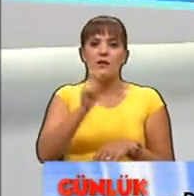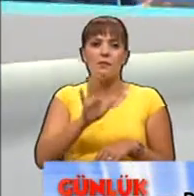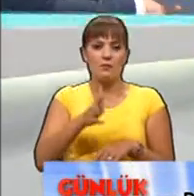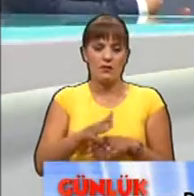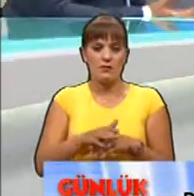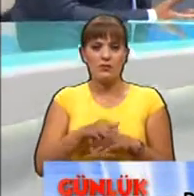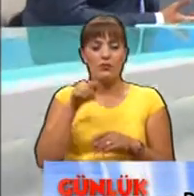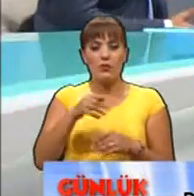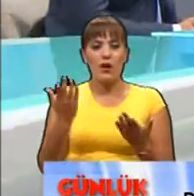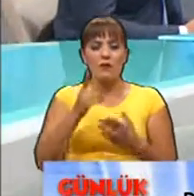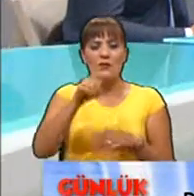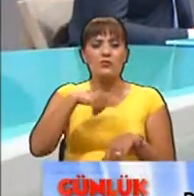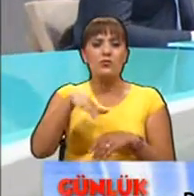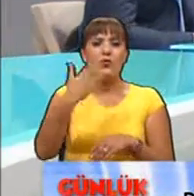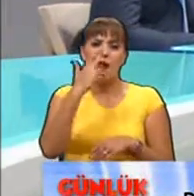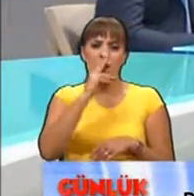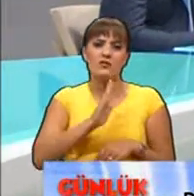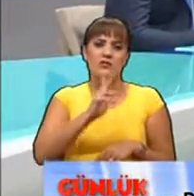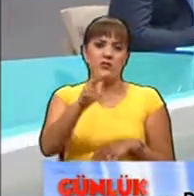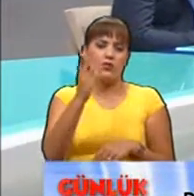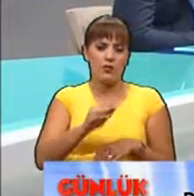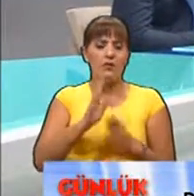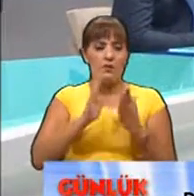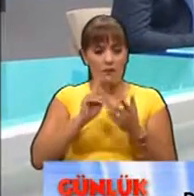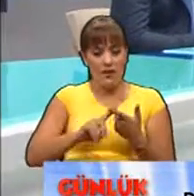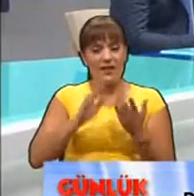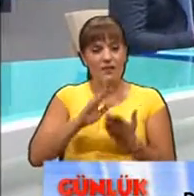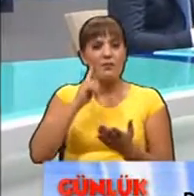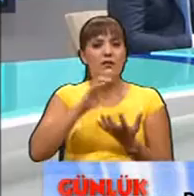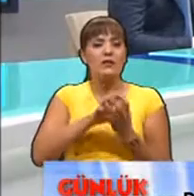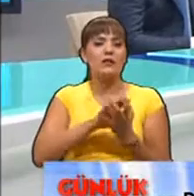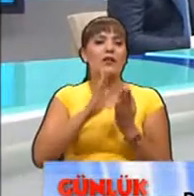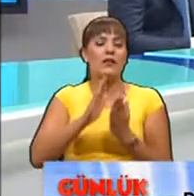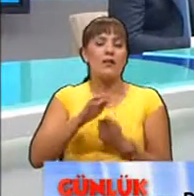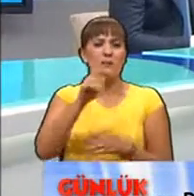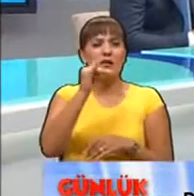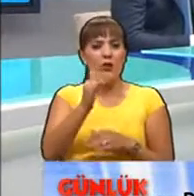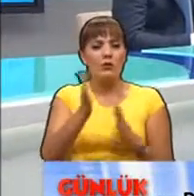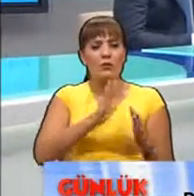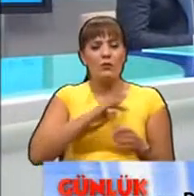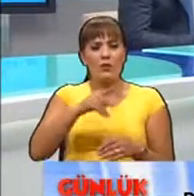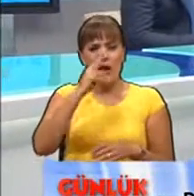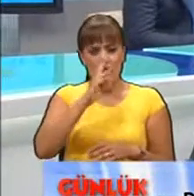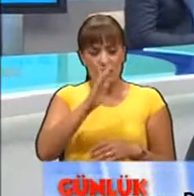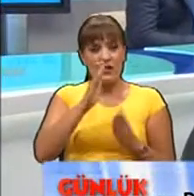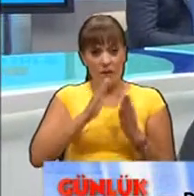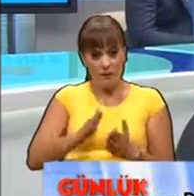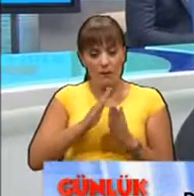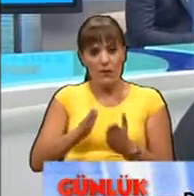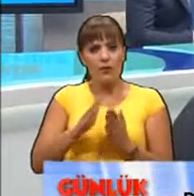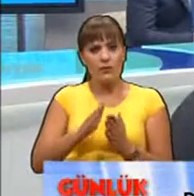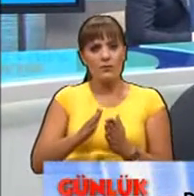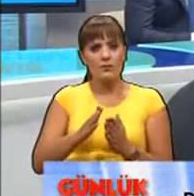arttırabilir. Evet. Bu artık bir müddet sonra alışkanlık seviyesine gelir ve devamlı sıkmaya devam eder hasta. Bir kötü yanı da şudur ki bu alışkanlık devam ettiği